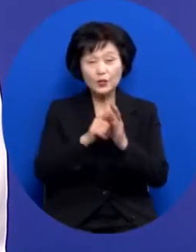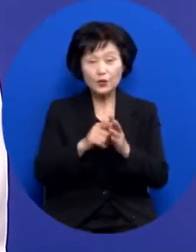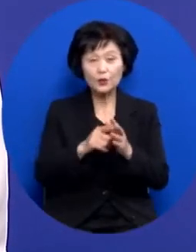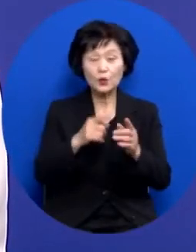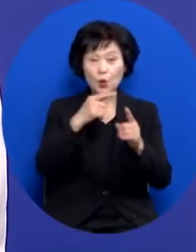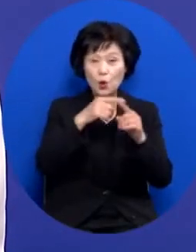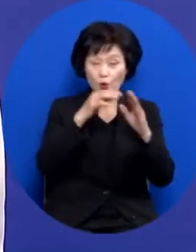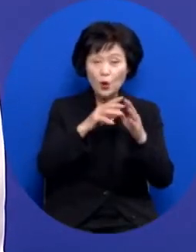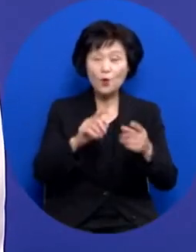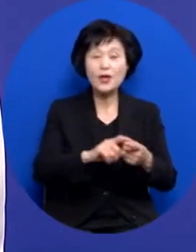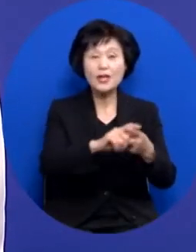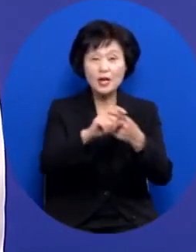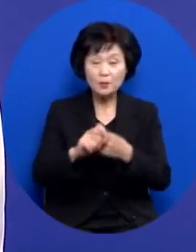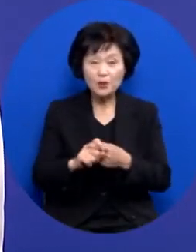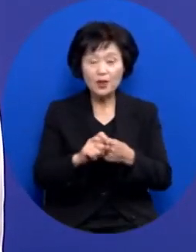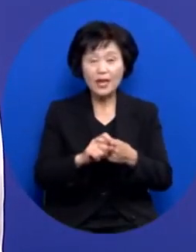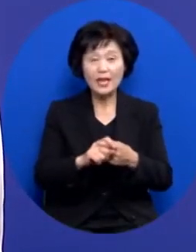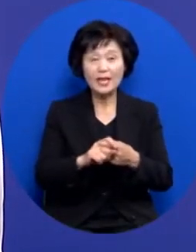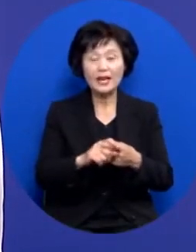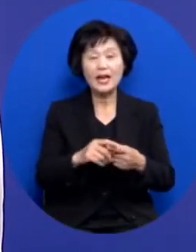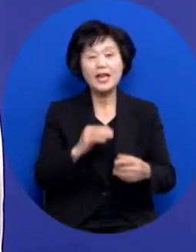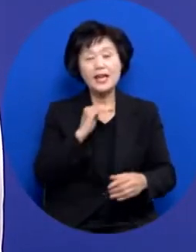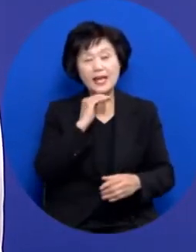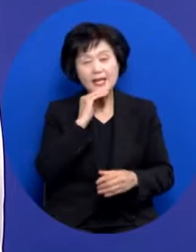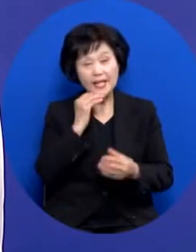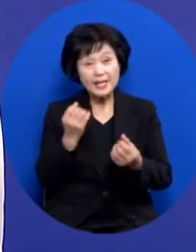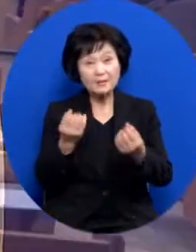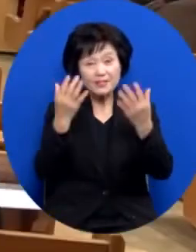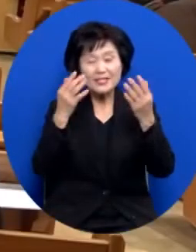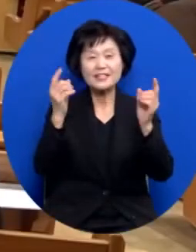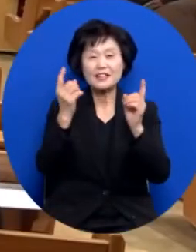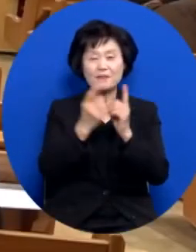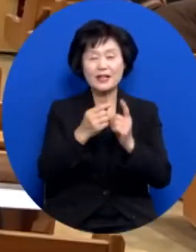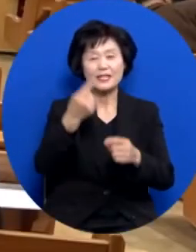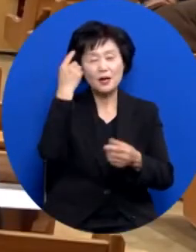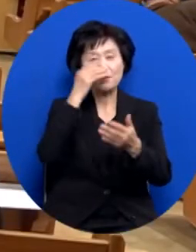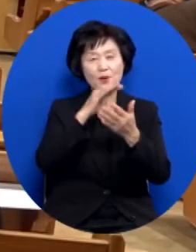한국기독교교회협의회가 대림절을 맞아 평화기도회를 열었습니다.